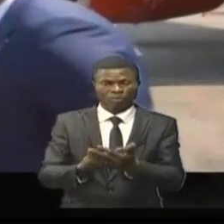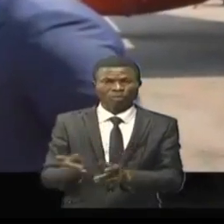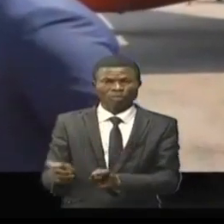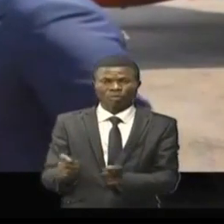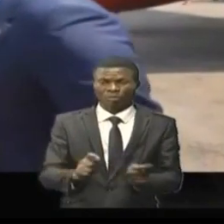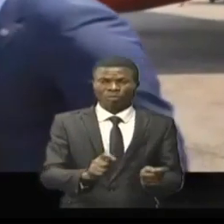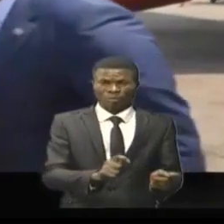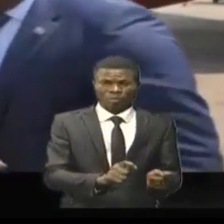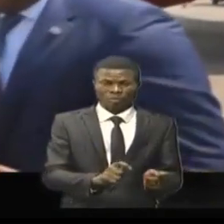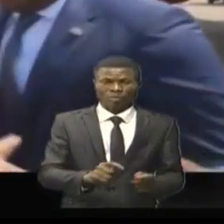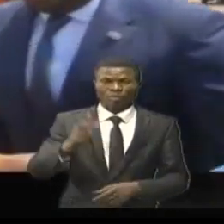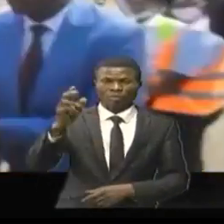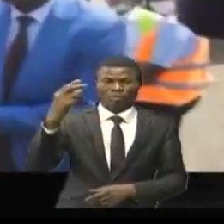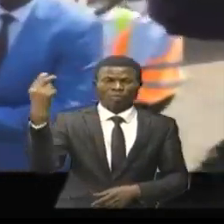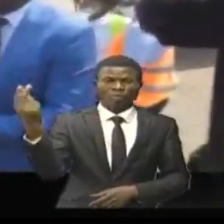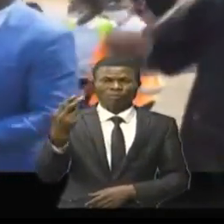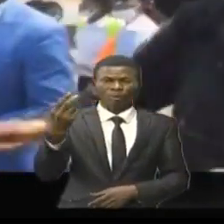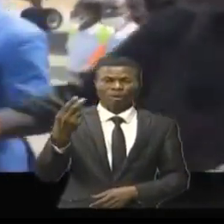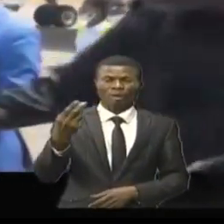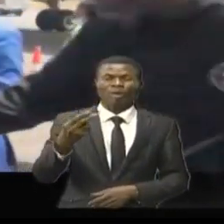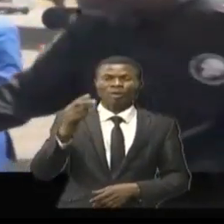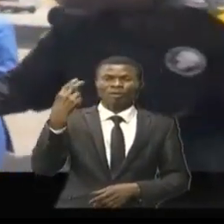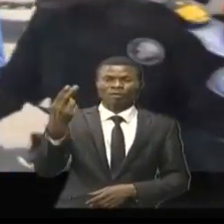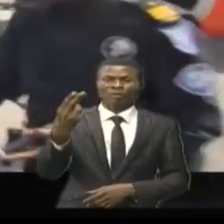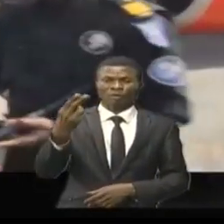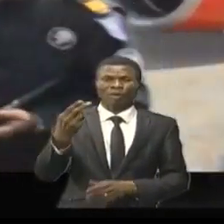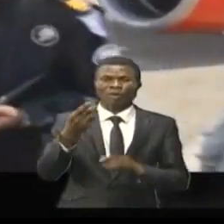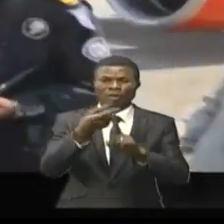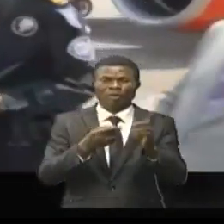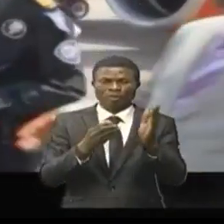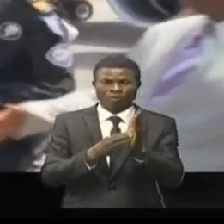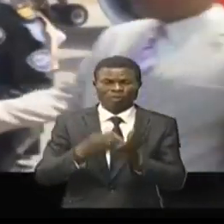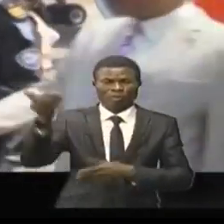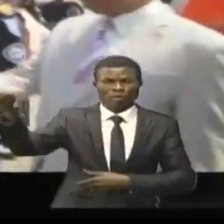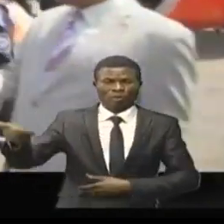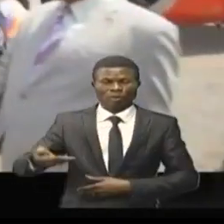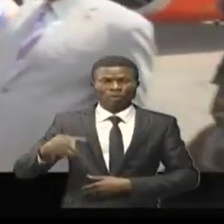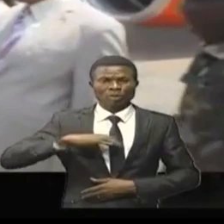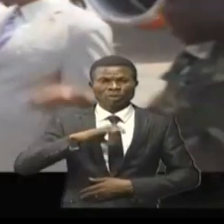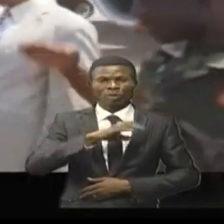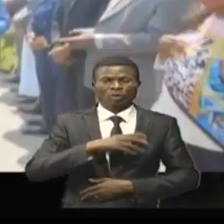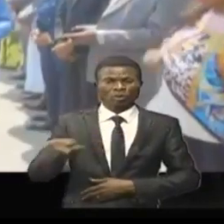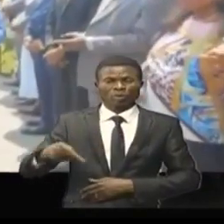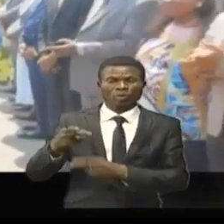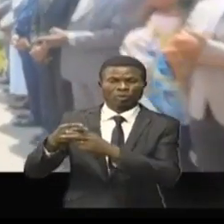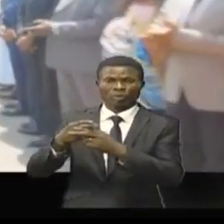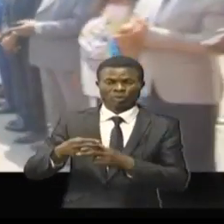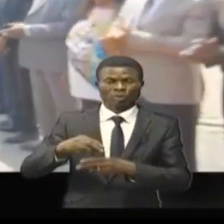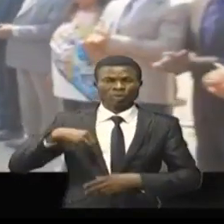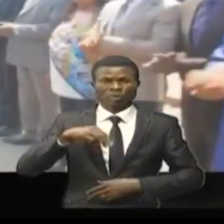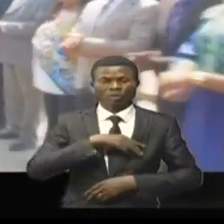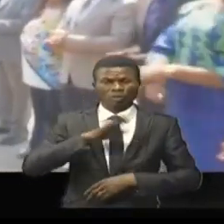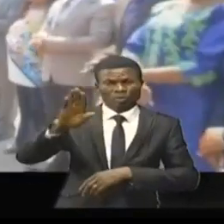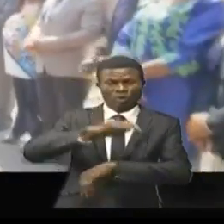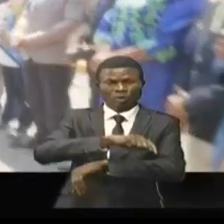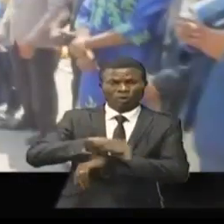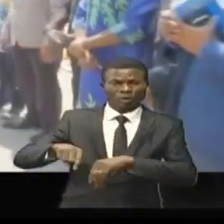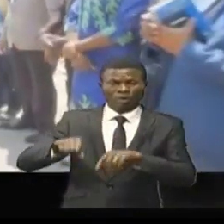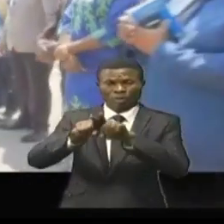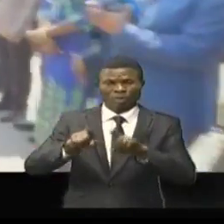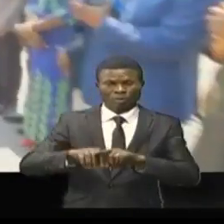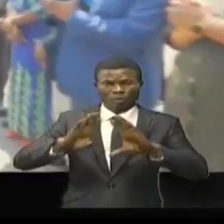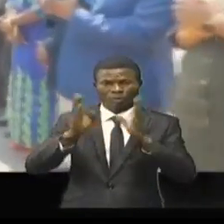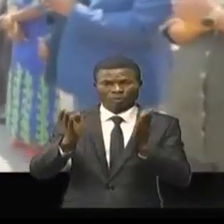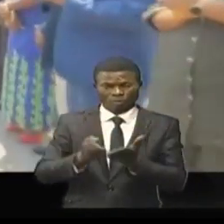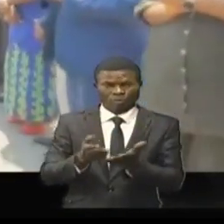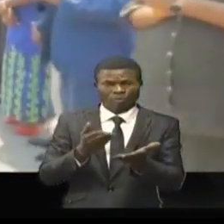mardi 20 septembre 2022. Accueillie à l'aéroport de Kainda par le comité provincial de sécurité, les membres de son gouvernement et ceux de son